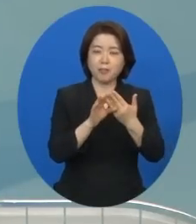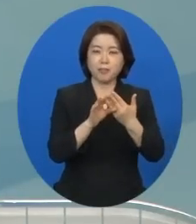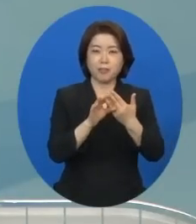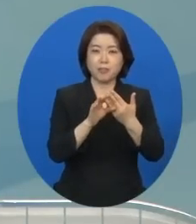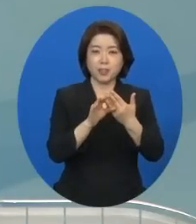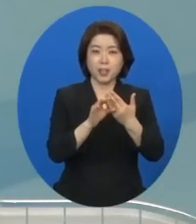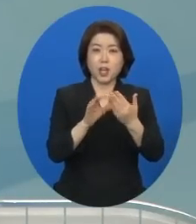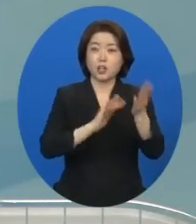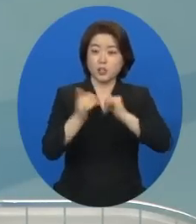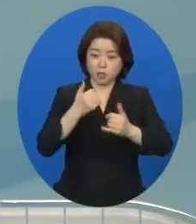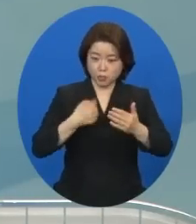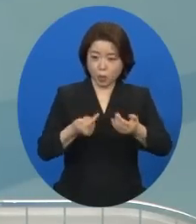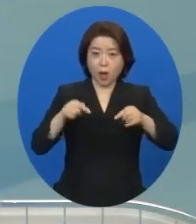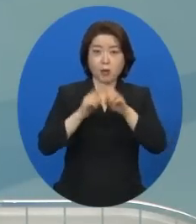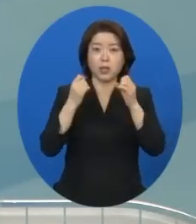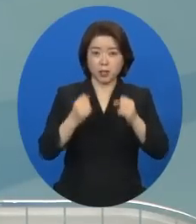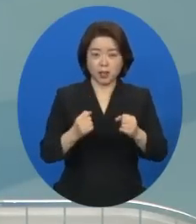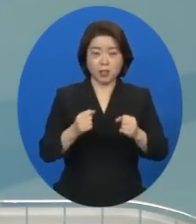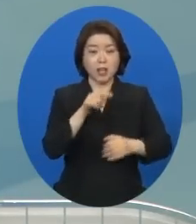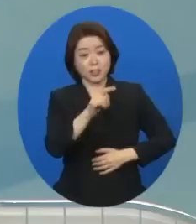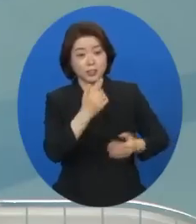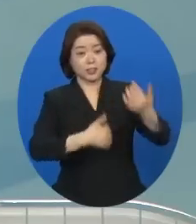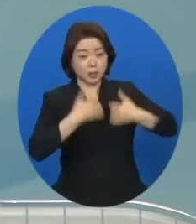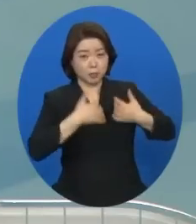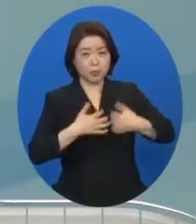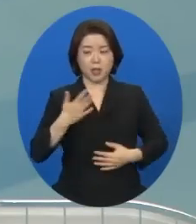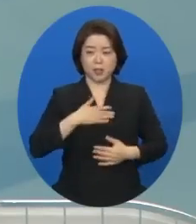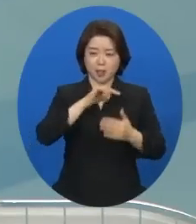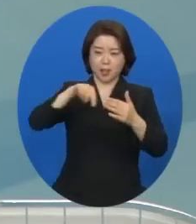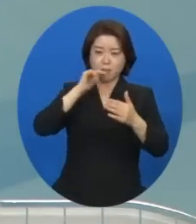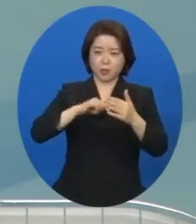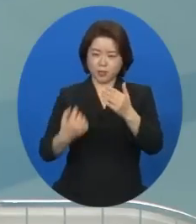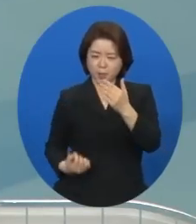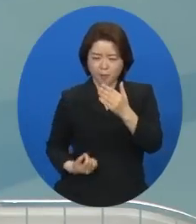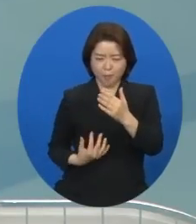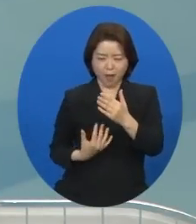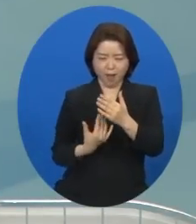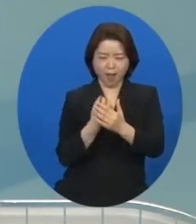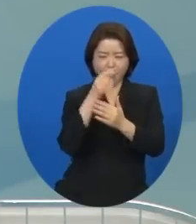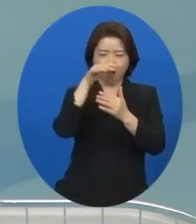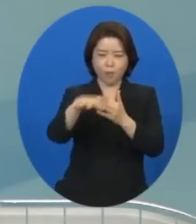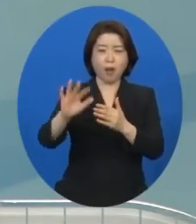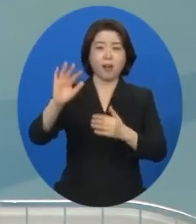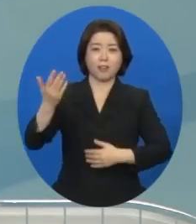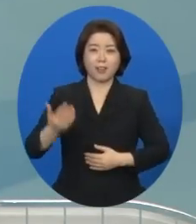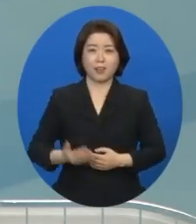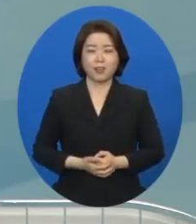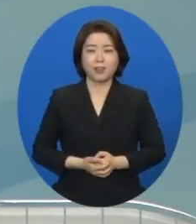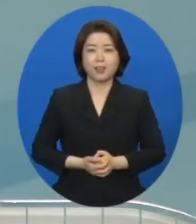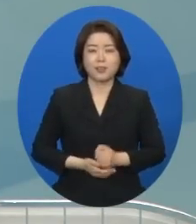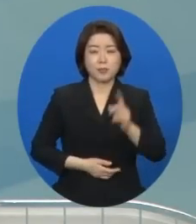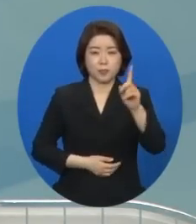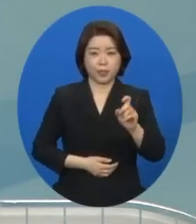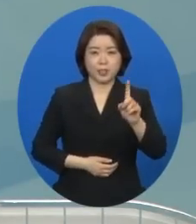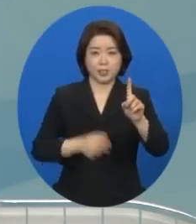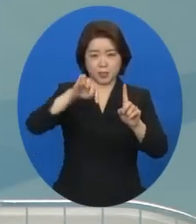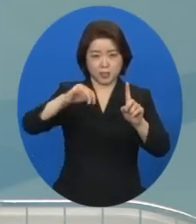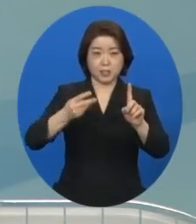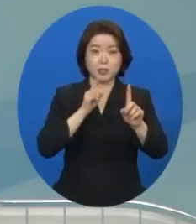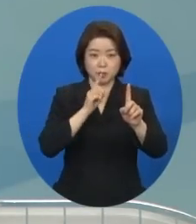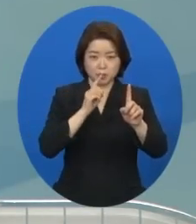거하시는데 예수님의 기쁨이 우리 속에서 넘치게 된다고 하셨어요. 11절 말씀에